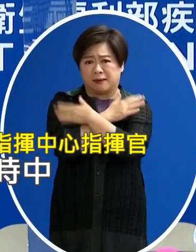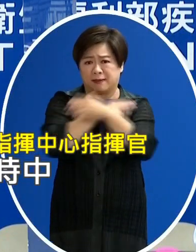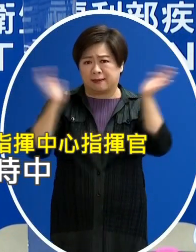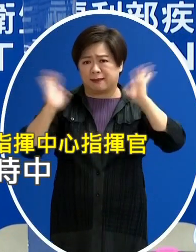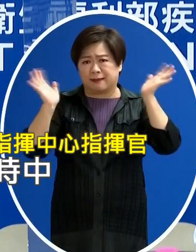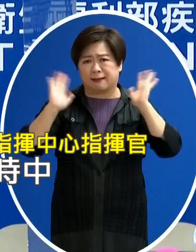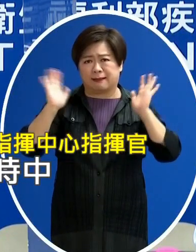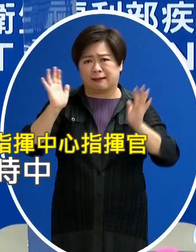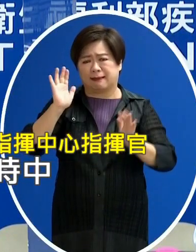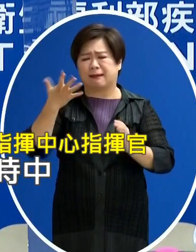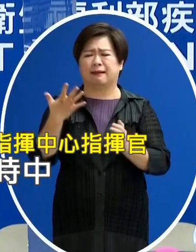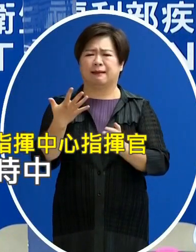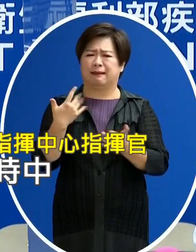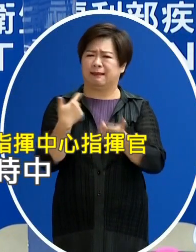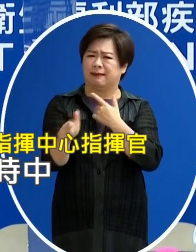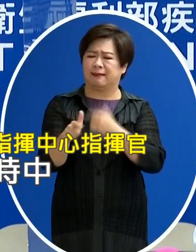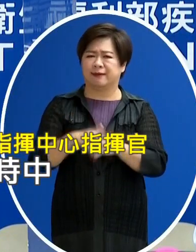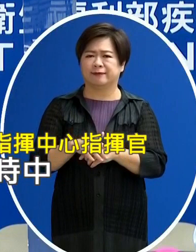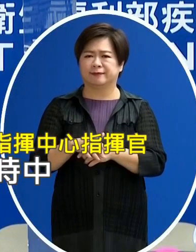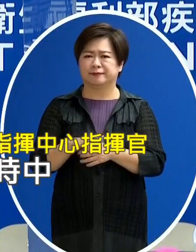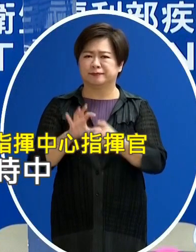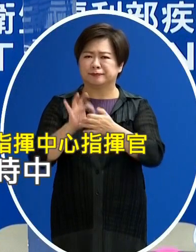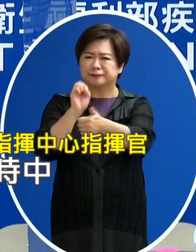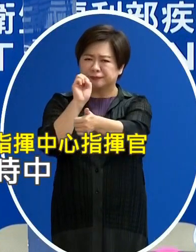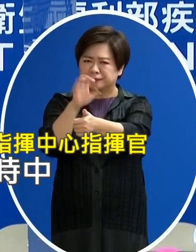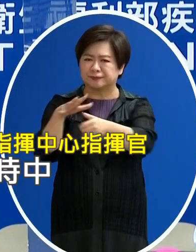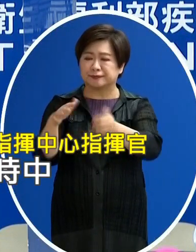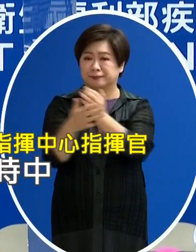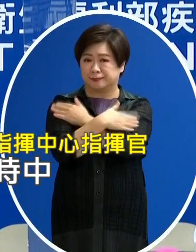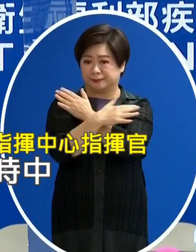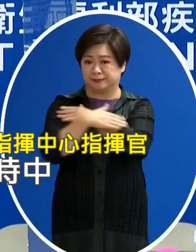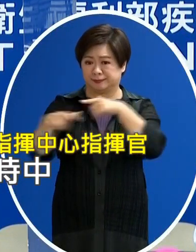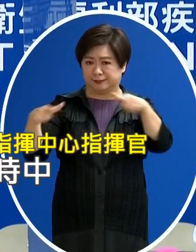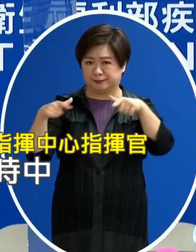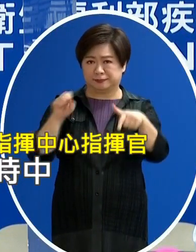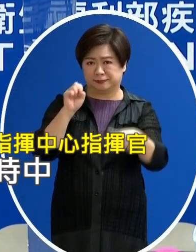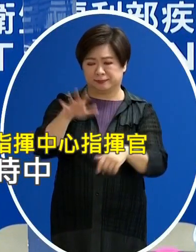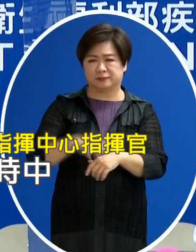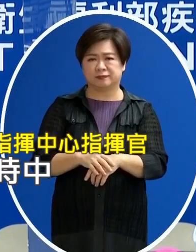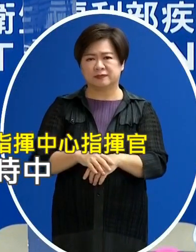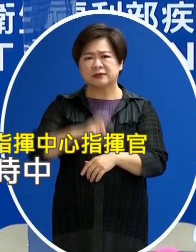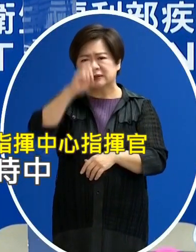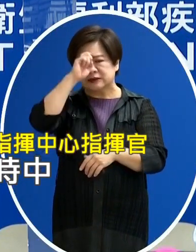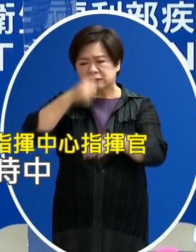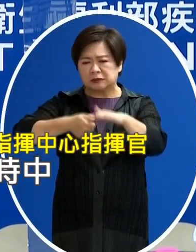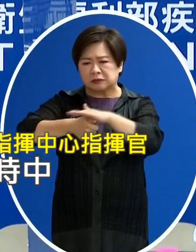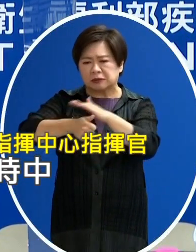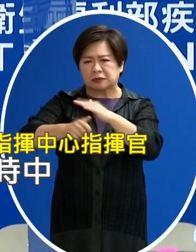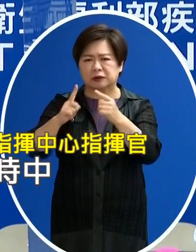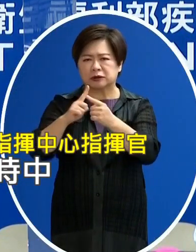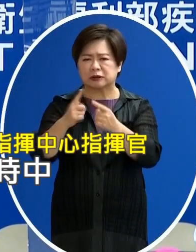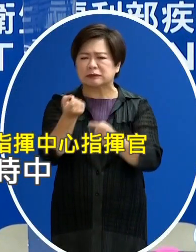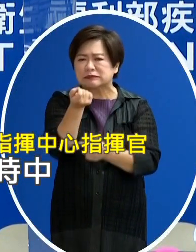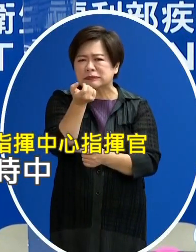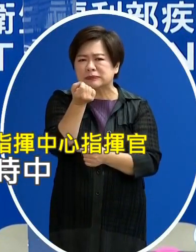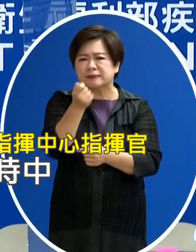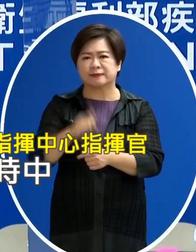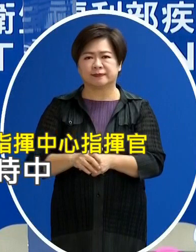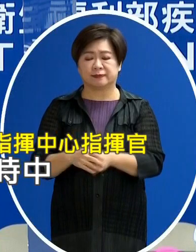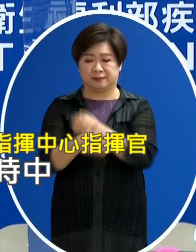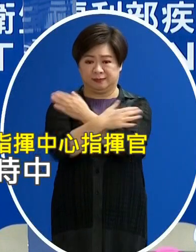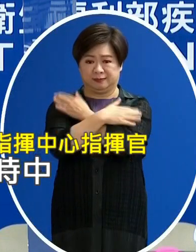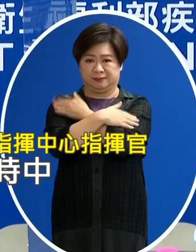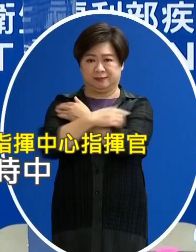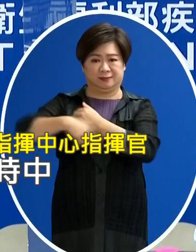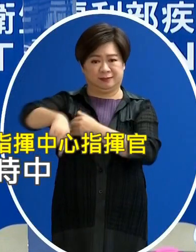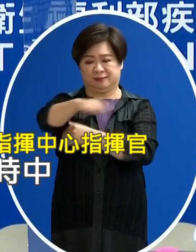那可以跟园方来联络，那基本上还是不要人，还是尽量少，因为幼儿园里面哈，它还是有可